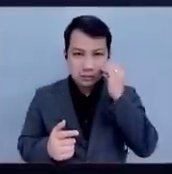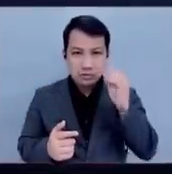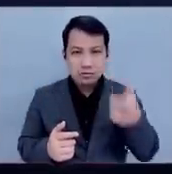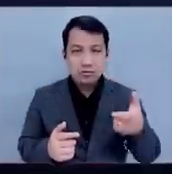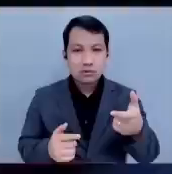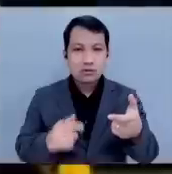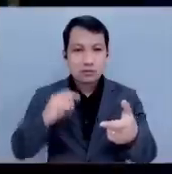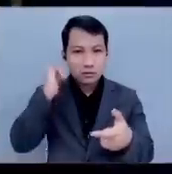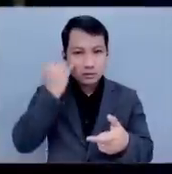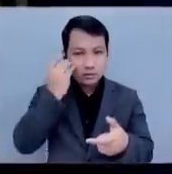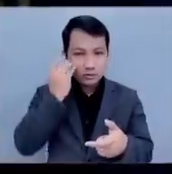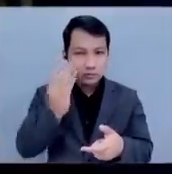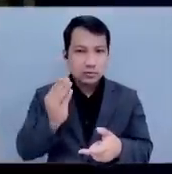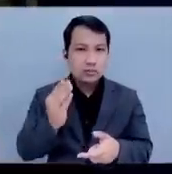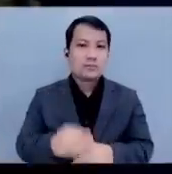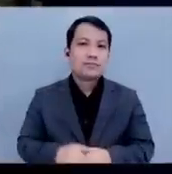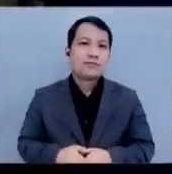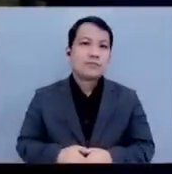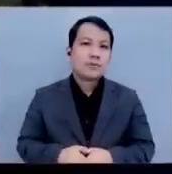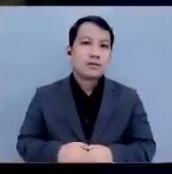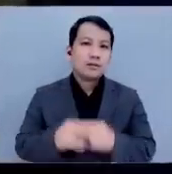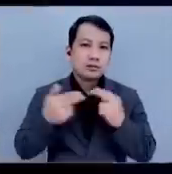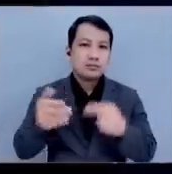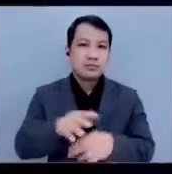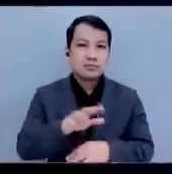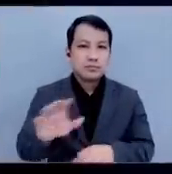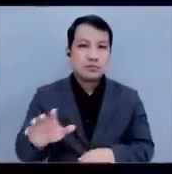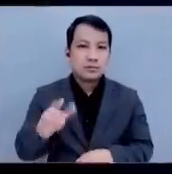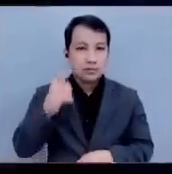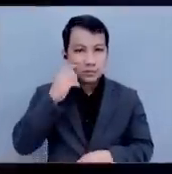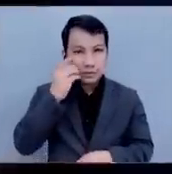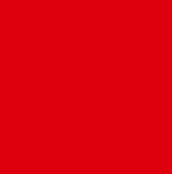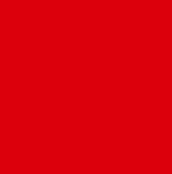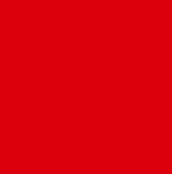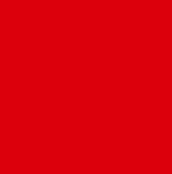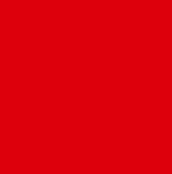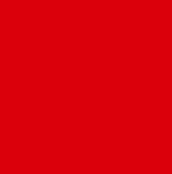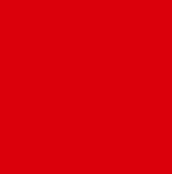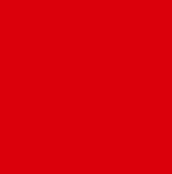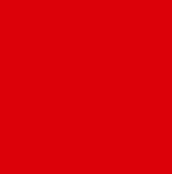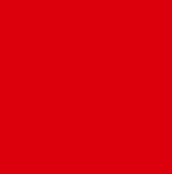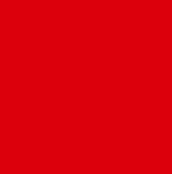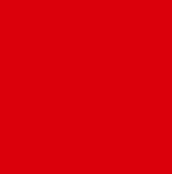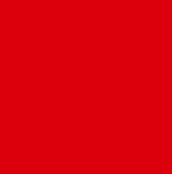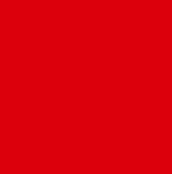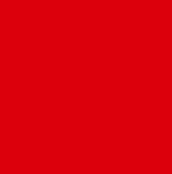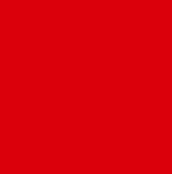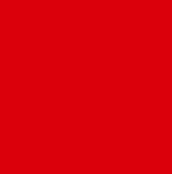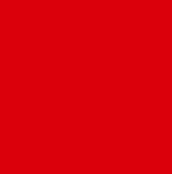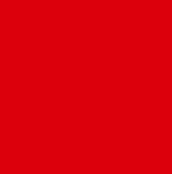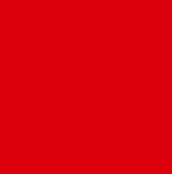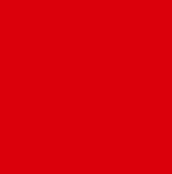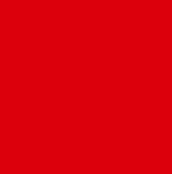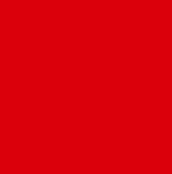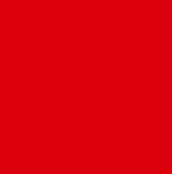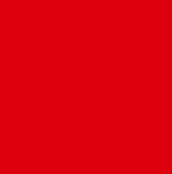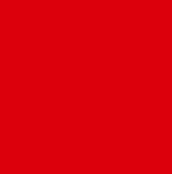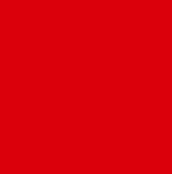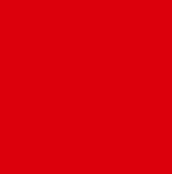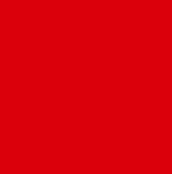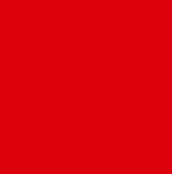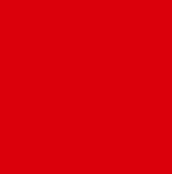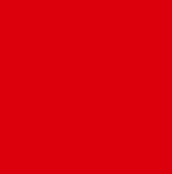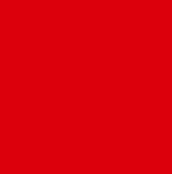D. Nagbabalita mula sa Frontline, Gary De Leon, News 5. Mga kapatid, may ang Los Baños po.